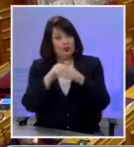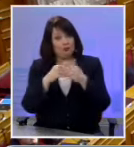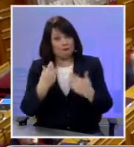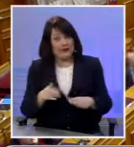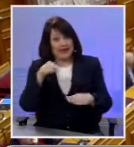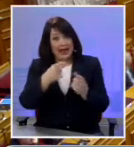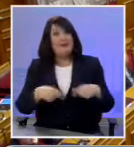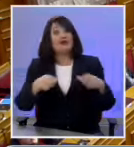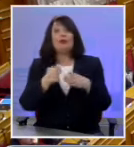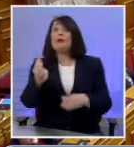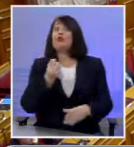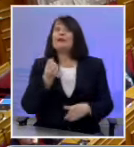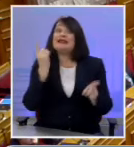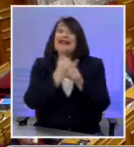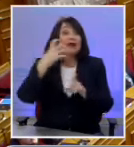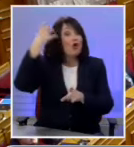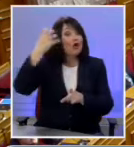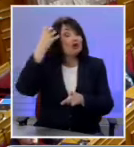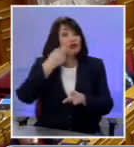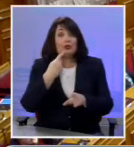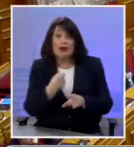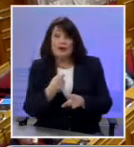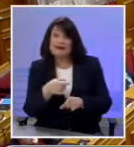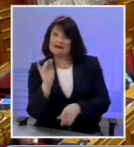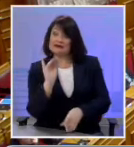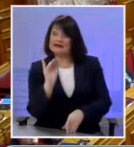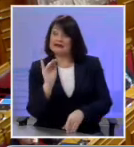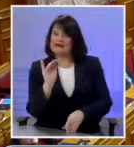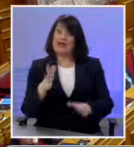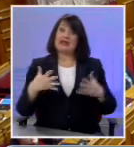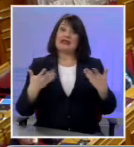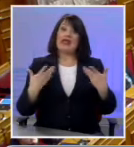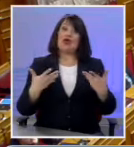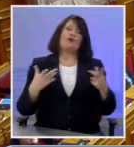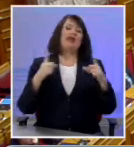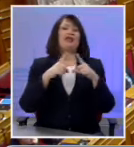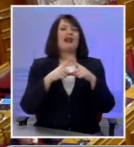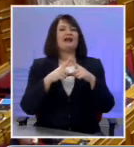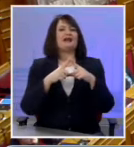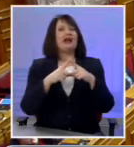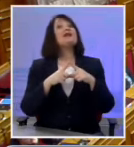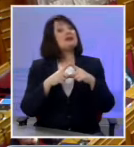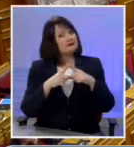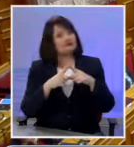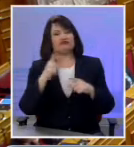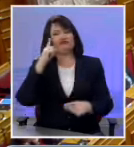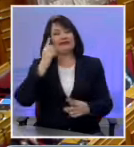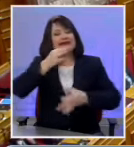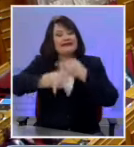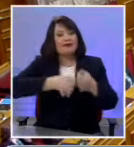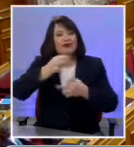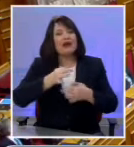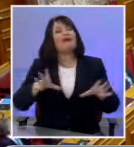σε αυτή την Επιτροπή Εμπειρών Γνωμόνων, όπως σας ζήτησε. Χαίρομαι που ο κύριος Δραγασάκης, από ό,τι αντιλαμβάνομαι, σας συμβουλεύει